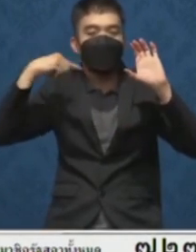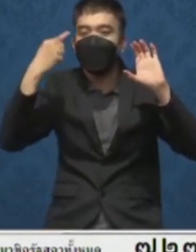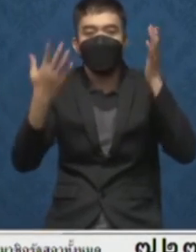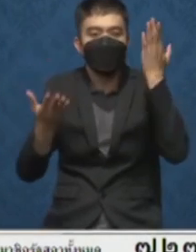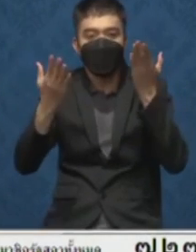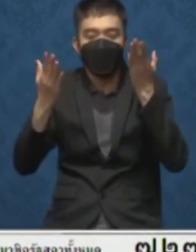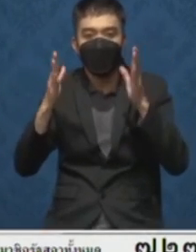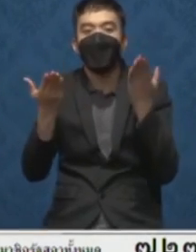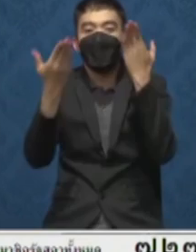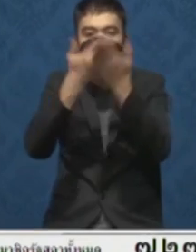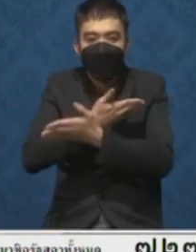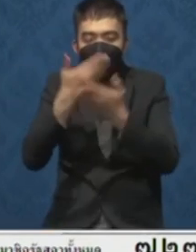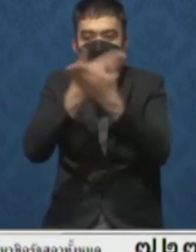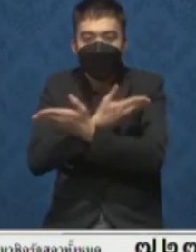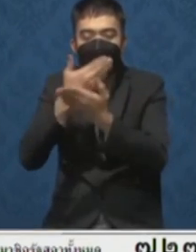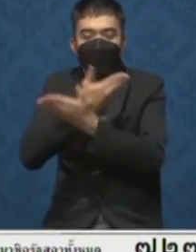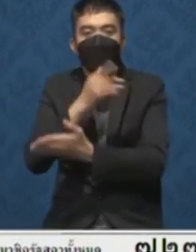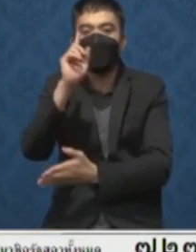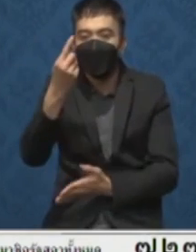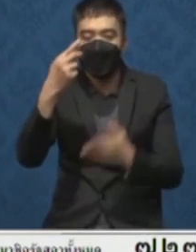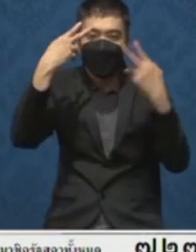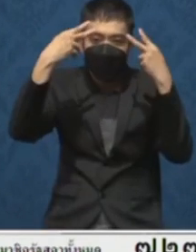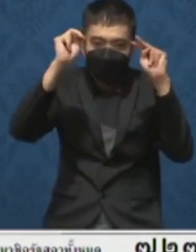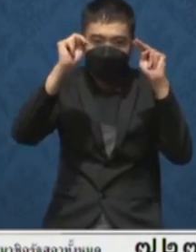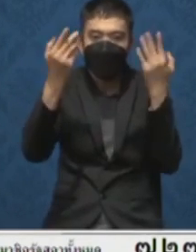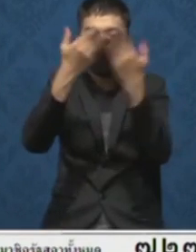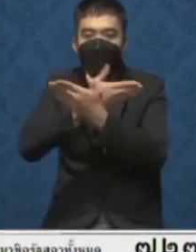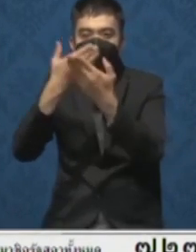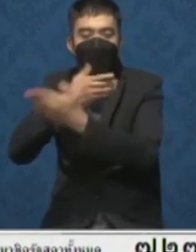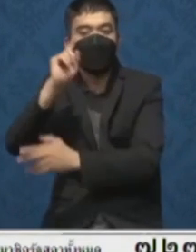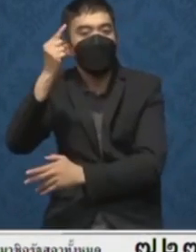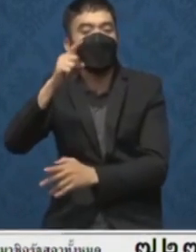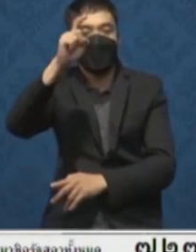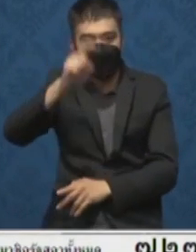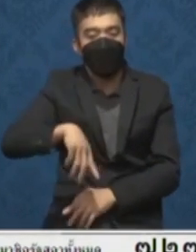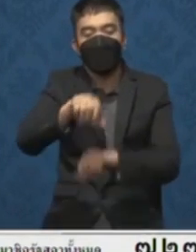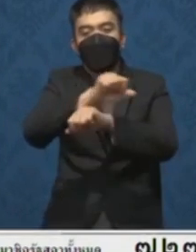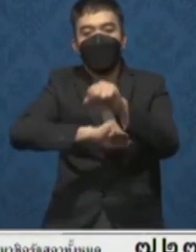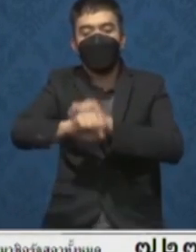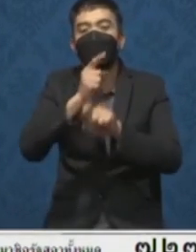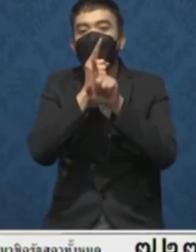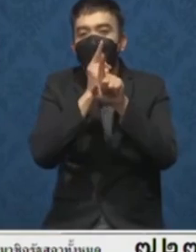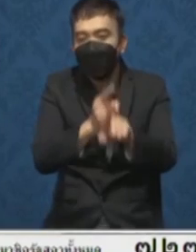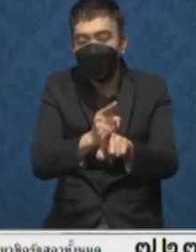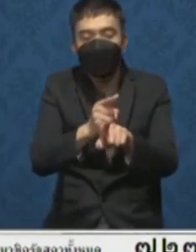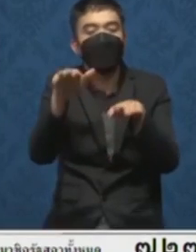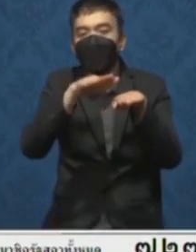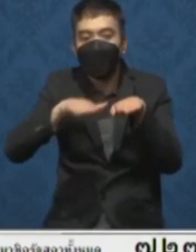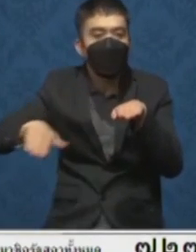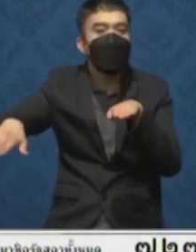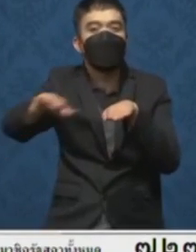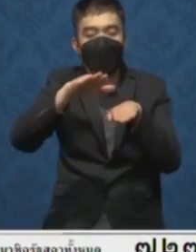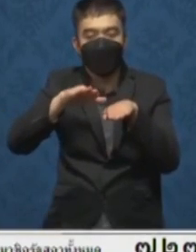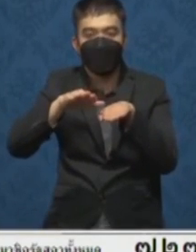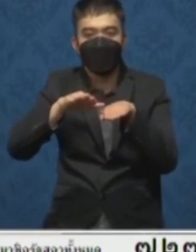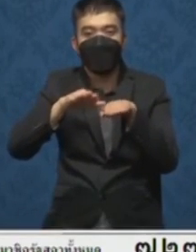ไม่วาผู้ใดเป็ายกรัฐมุตรีเนี่ย ก็จะตองปฏิบัติตามปกติโดยหน่วยงานรชการที่ทำหนาที่เป็นแร